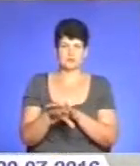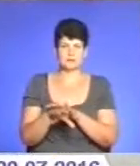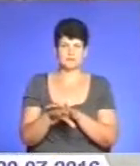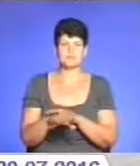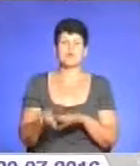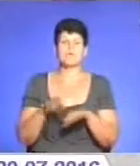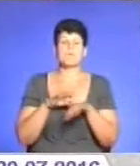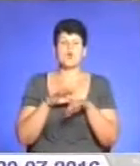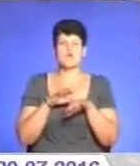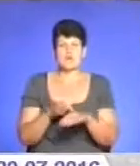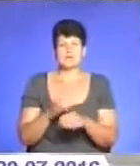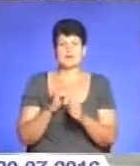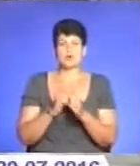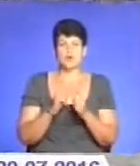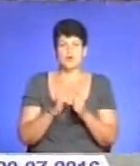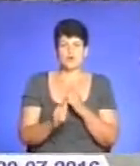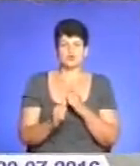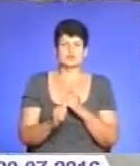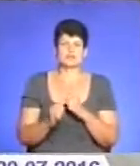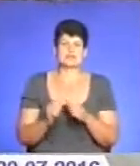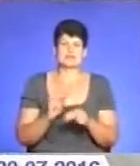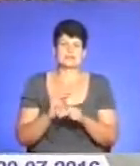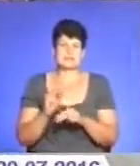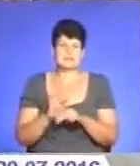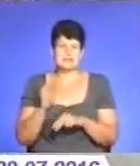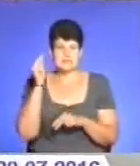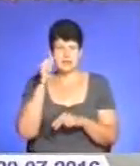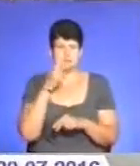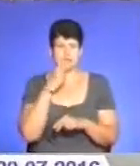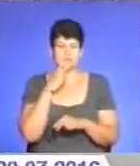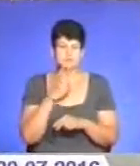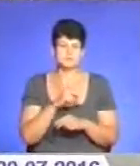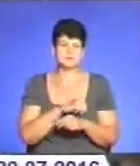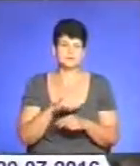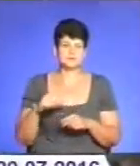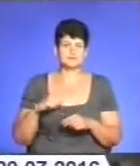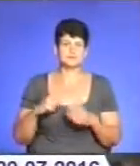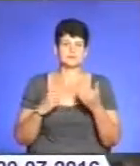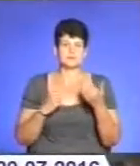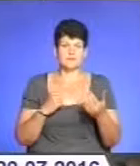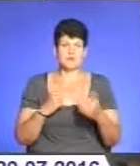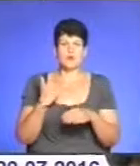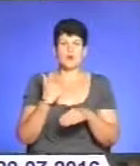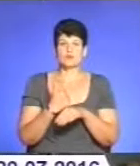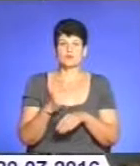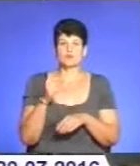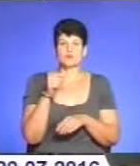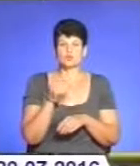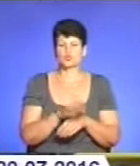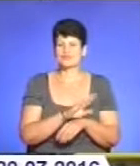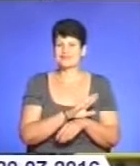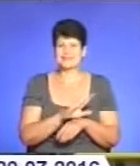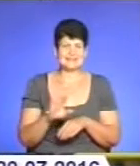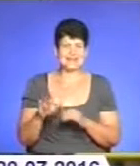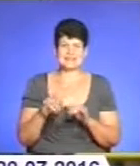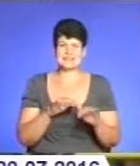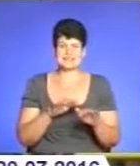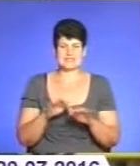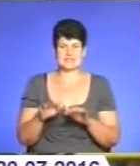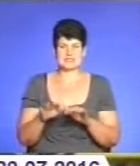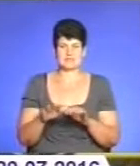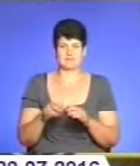заняття відповідно вносить свої корективи, ви самі могли це бачити. Але головне тут не дії по шаблону,